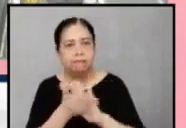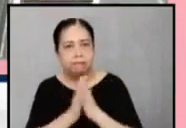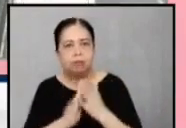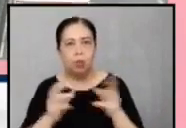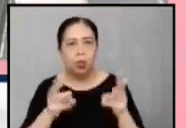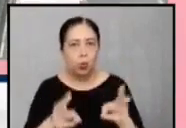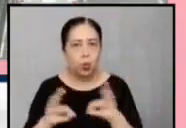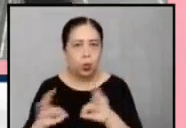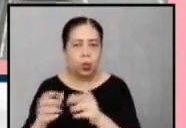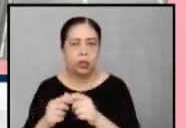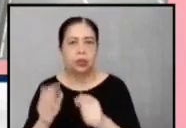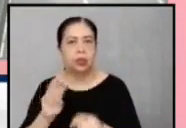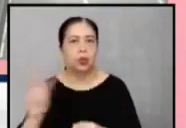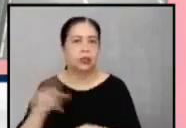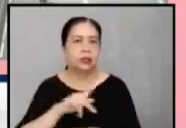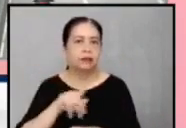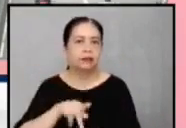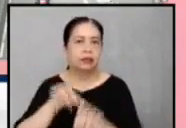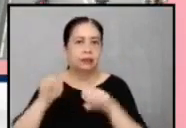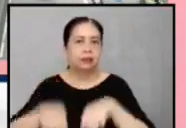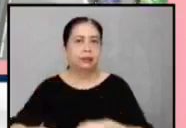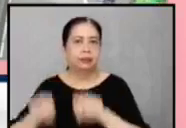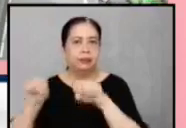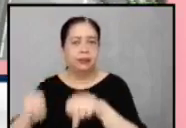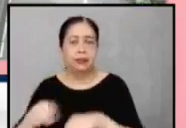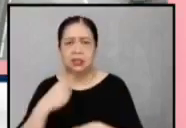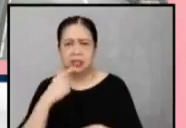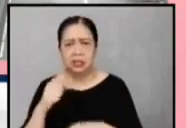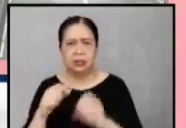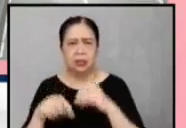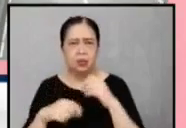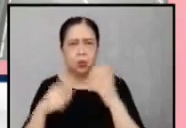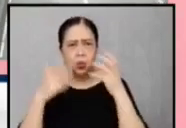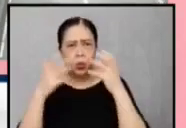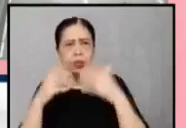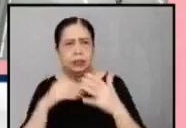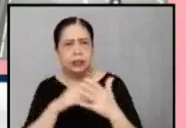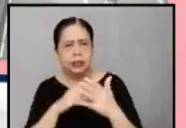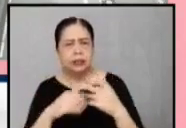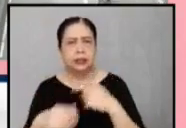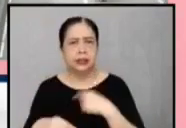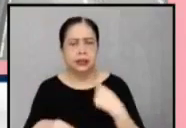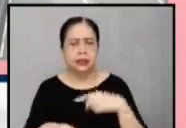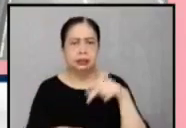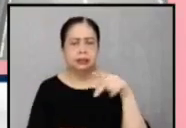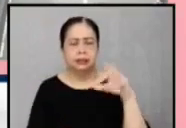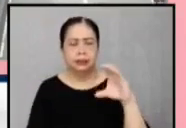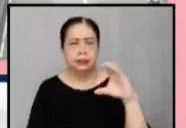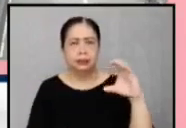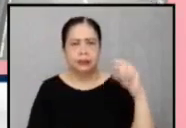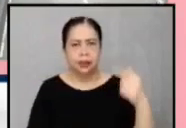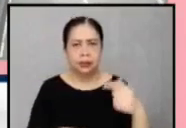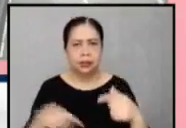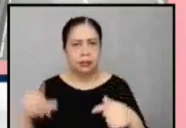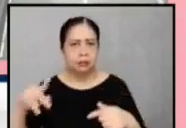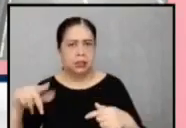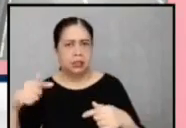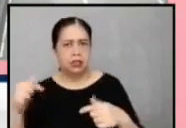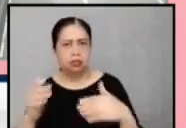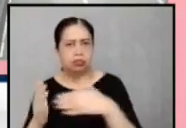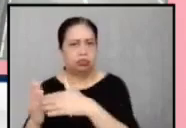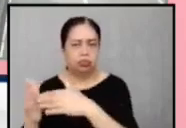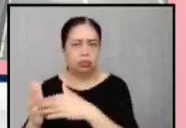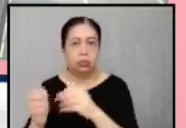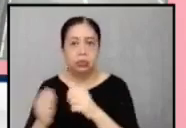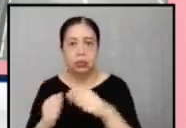West Philippine Sea. Anya, masyado na raw agresibo ang Chinese Coast Guard sa ating Philippine Coast Guard at maging sa mga